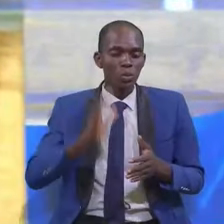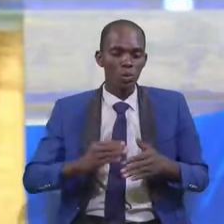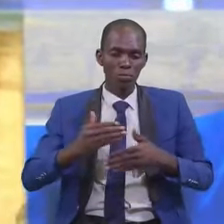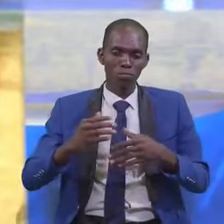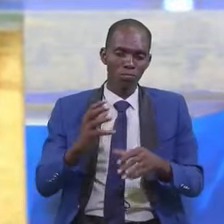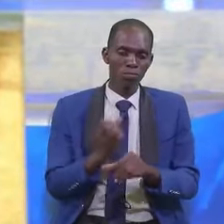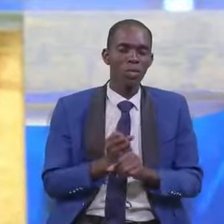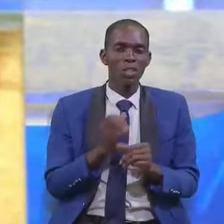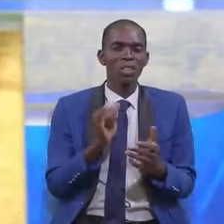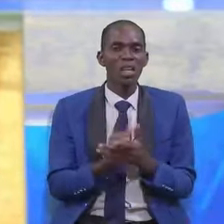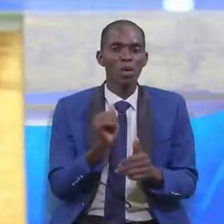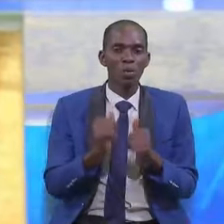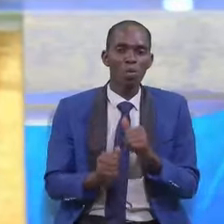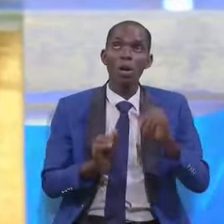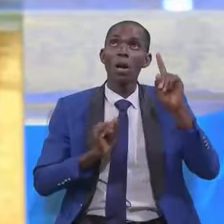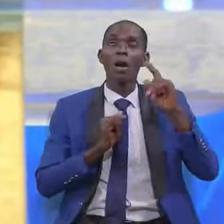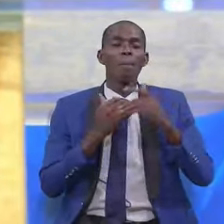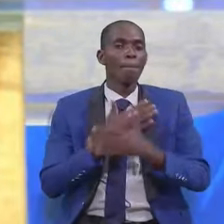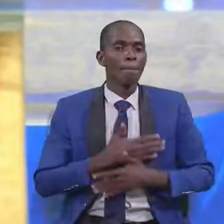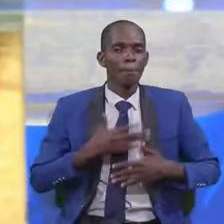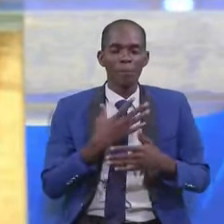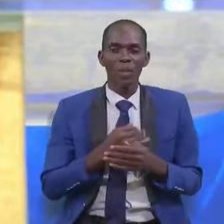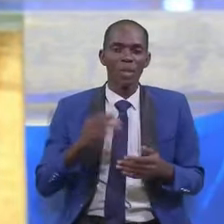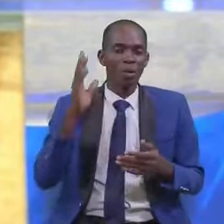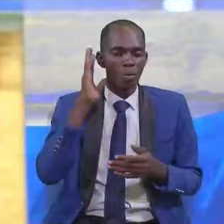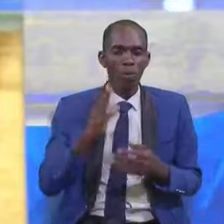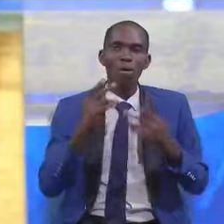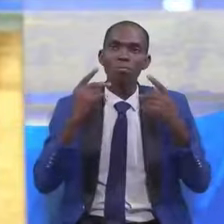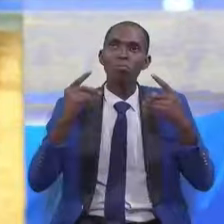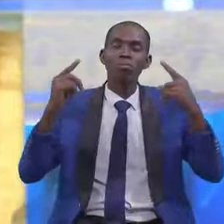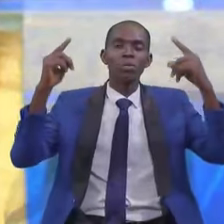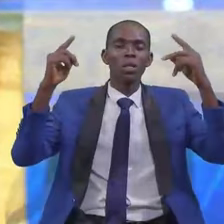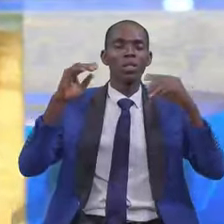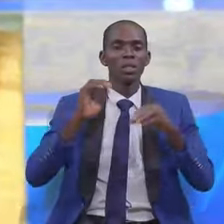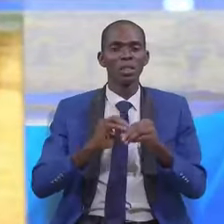avoir exécuté ma volonté et accompli mes desseins.